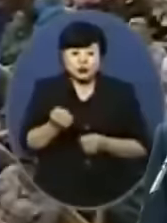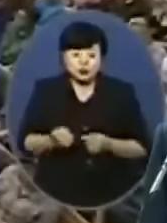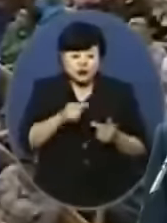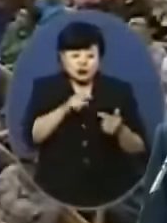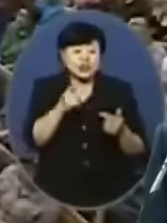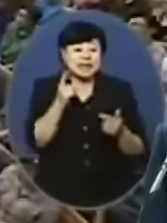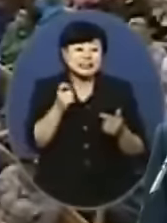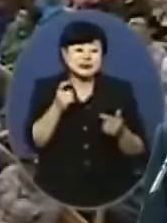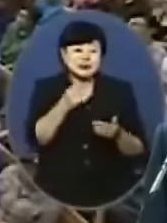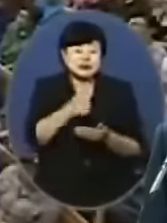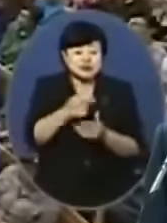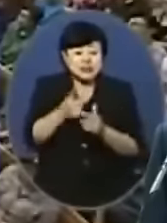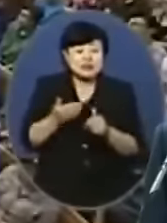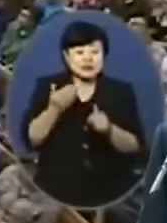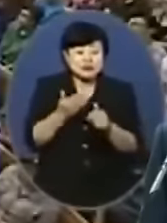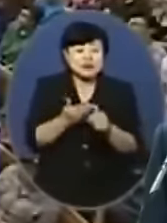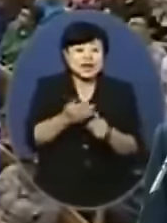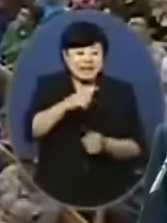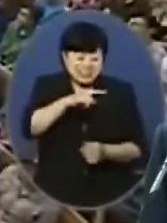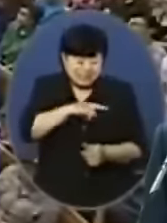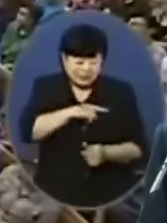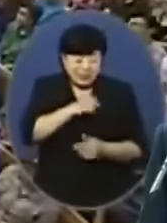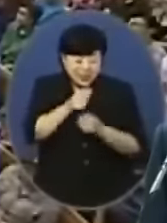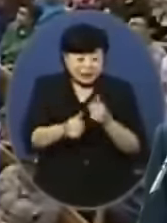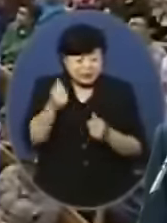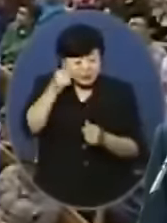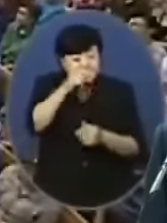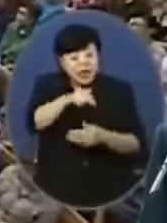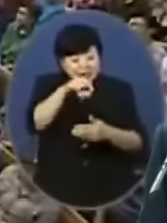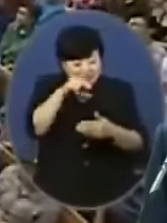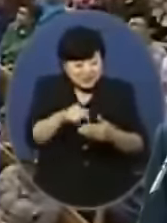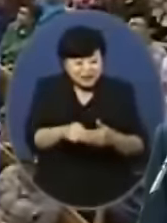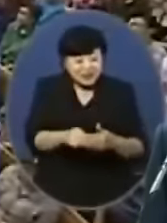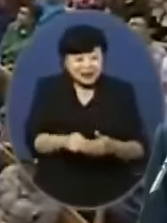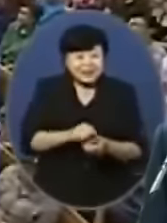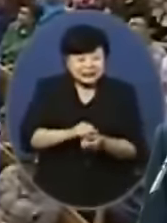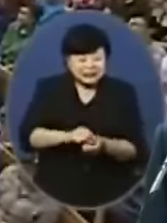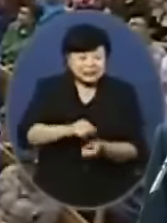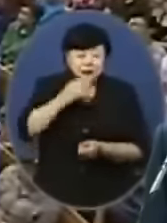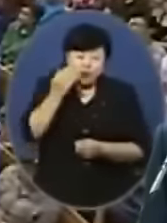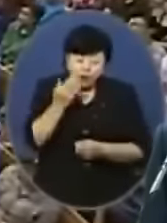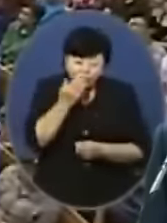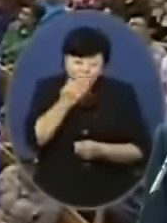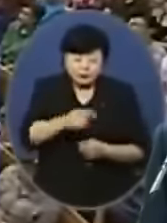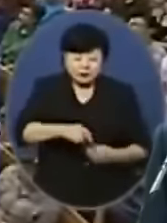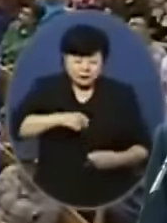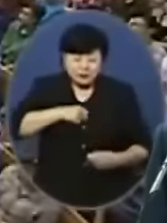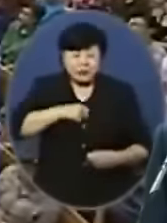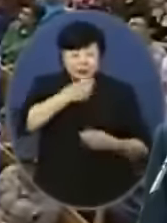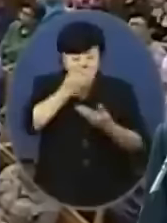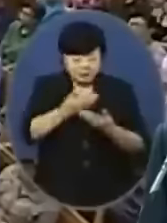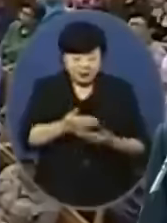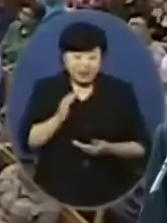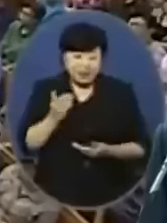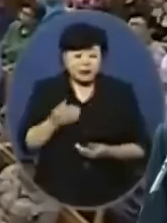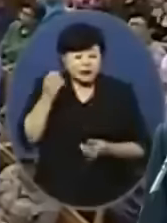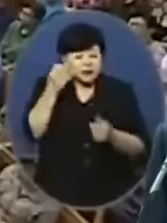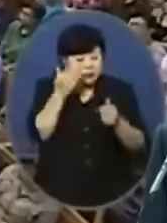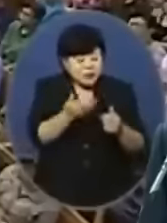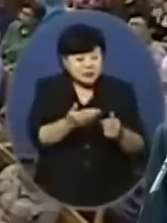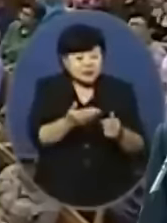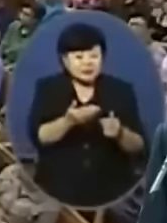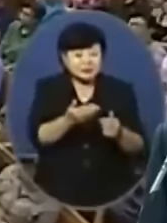6장 11절에 주 예수 그리스도의 이름과 우리 하나님 성령 안에서 씻음과 거룩함과 의롭다 하심을 받았느니라.